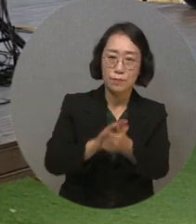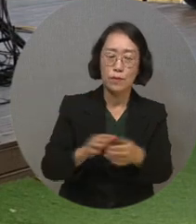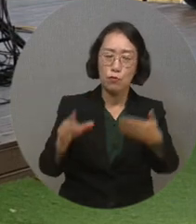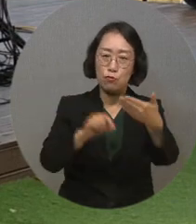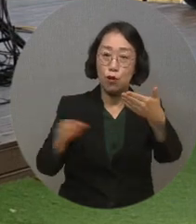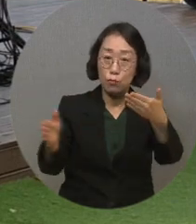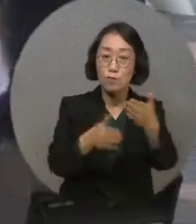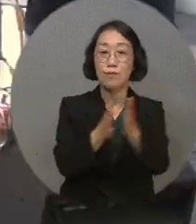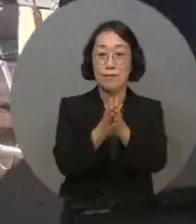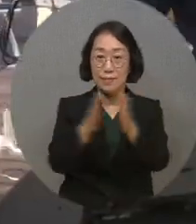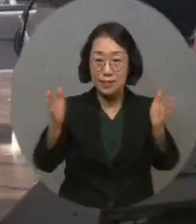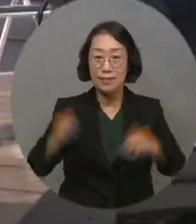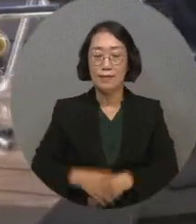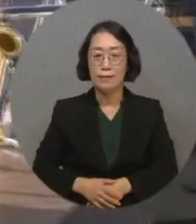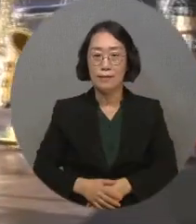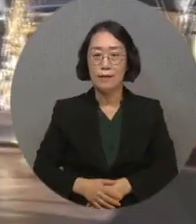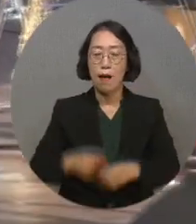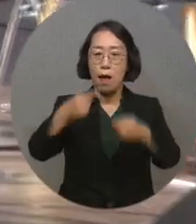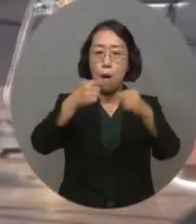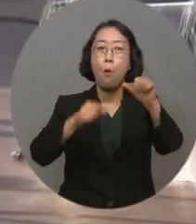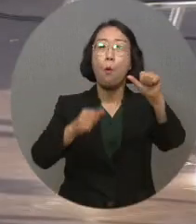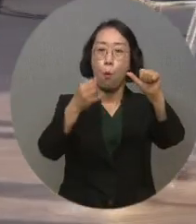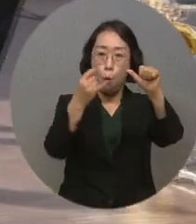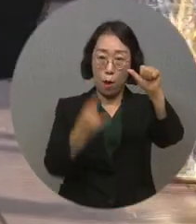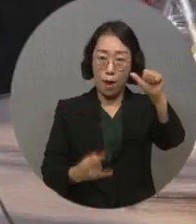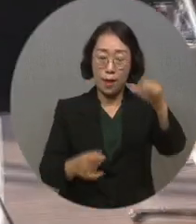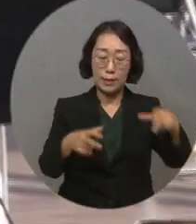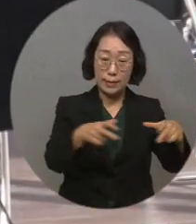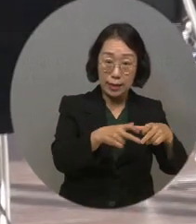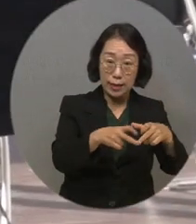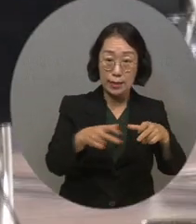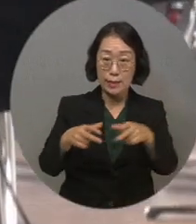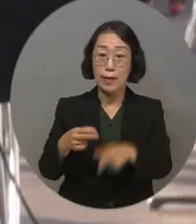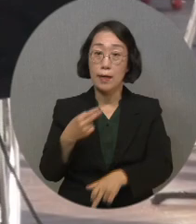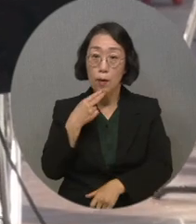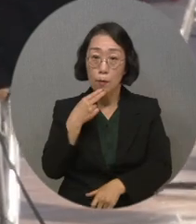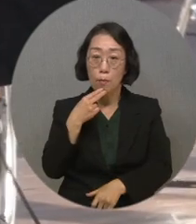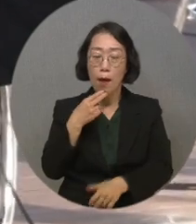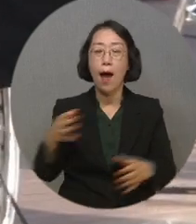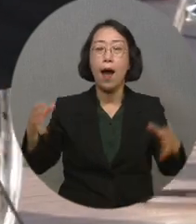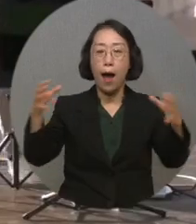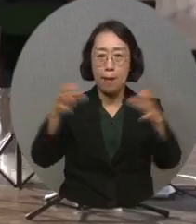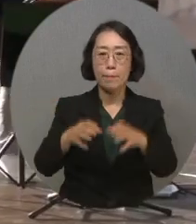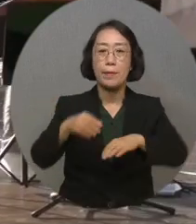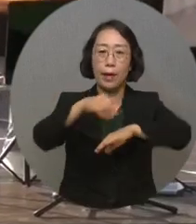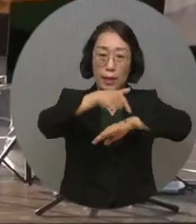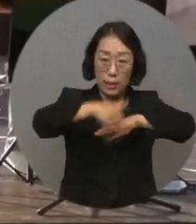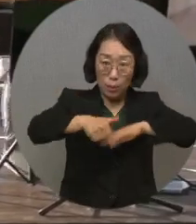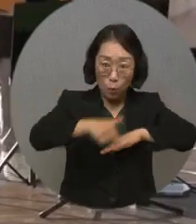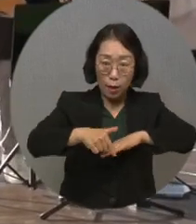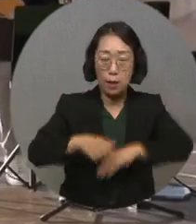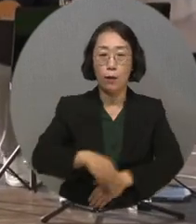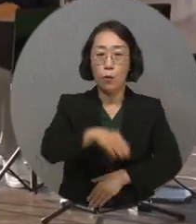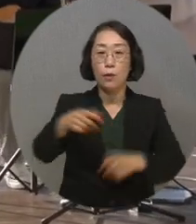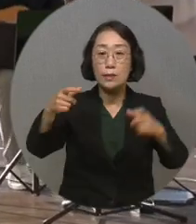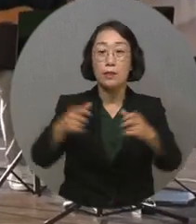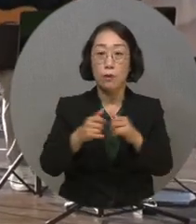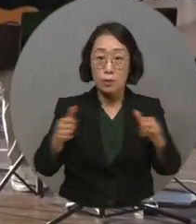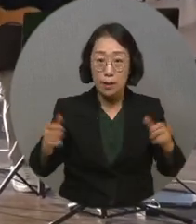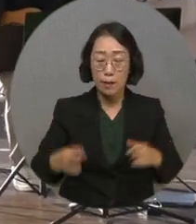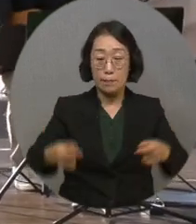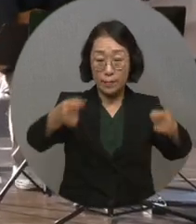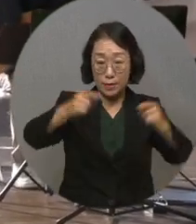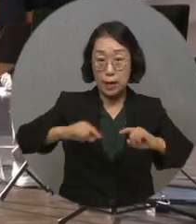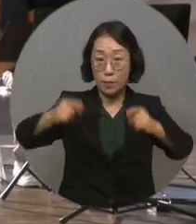이 음악회는 총 5회로 장애인과 비장애인이 함께 기획하고 지역 주민들의 즉석